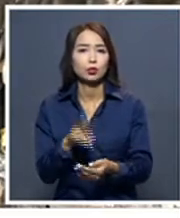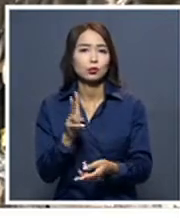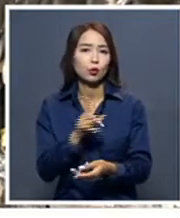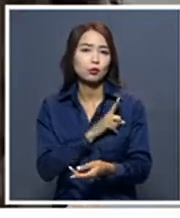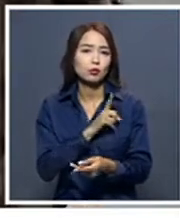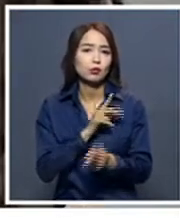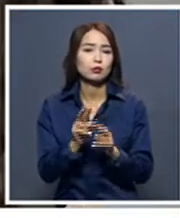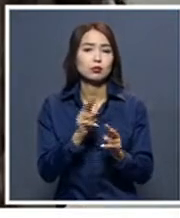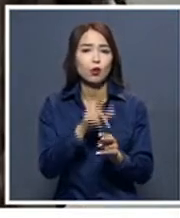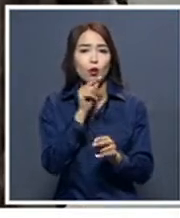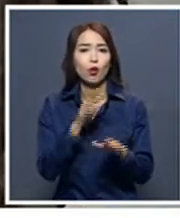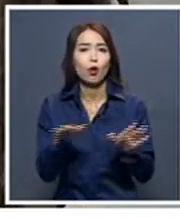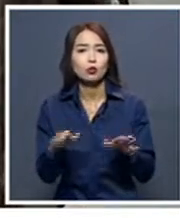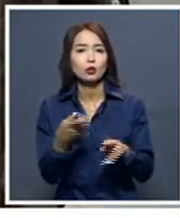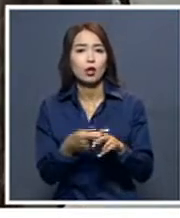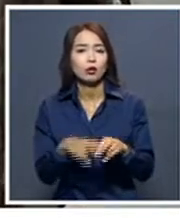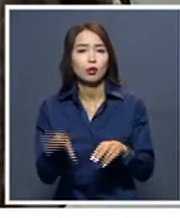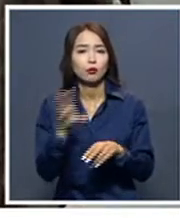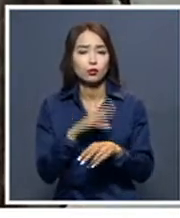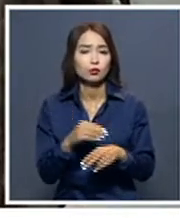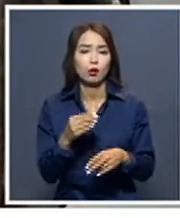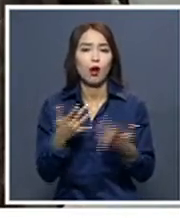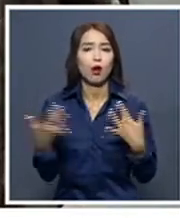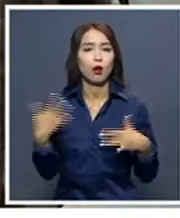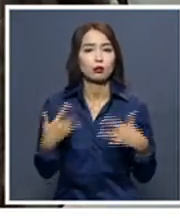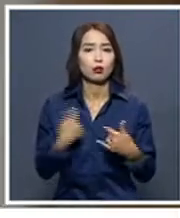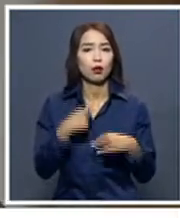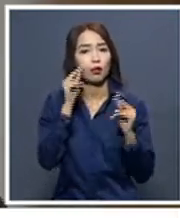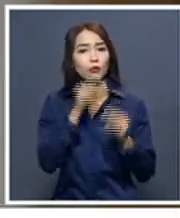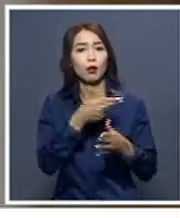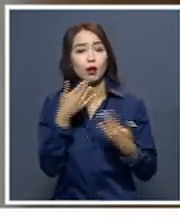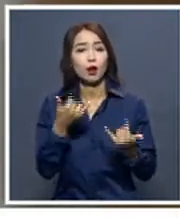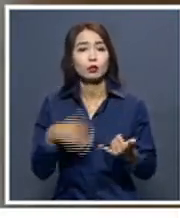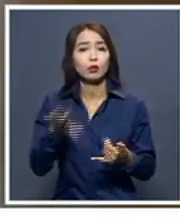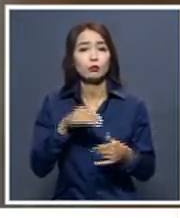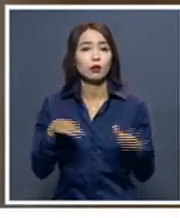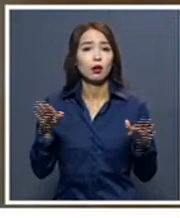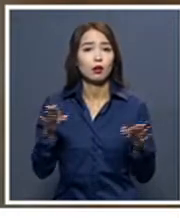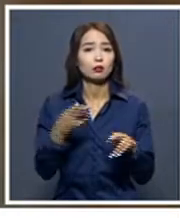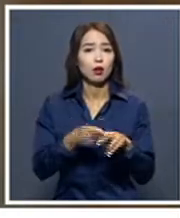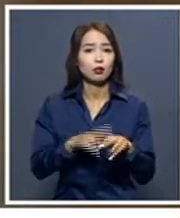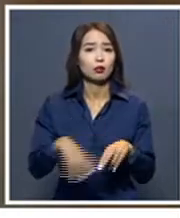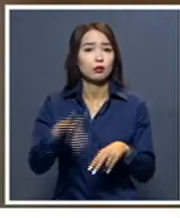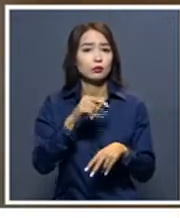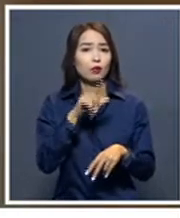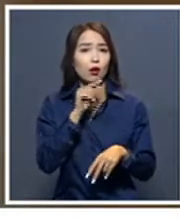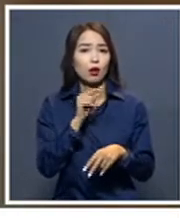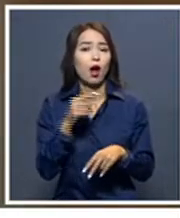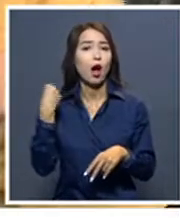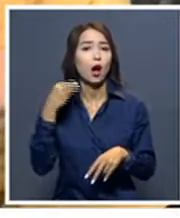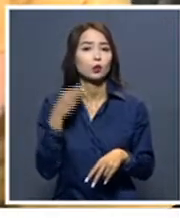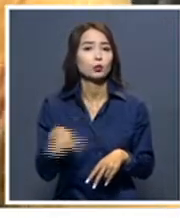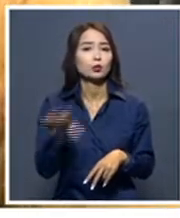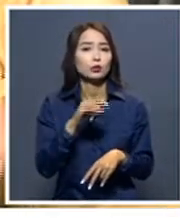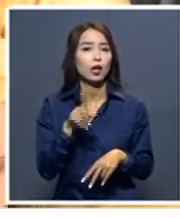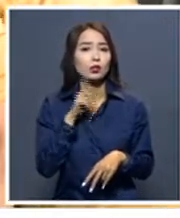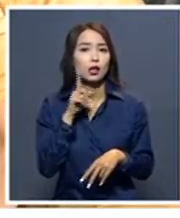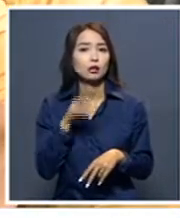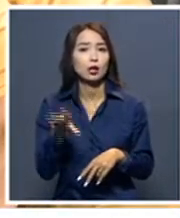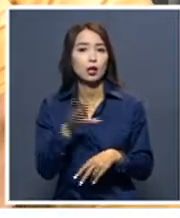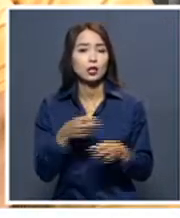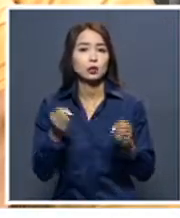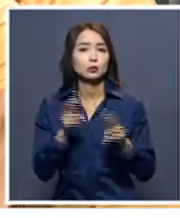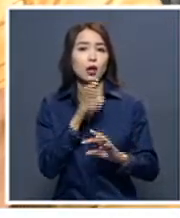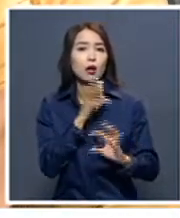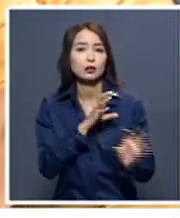құстарды Мәртөк ауданынан ұстаған мойындап отыр. Қанатты жыртқыштар Ақтөбедегі жас натуралистер станциясының қамқорлығына берілді. Бұл